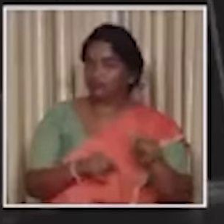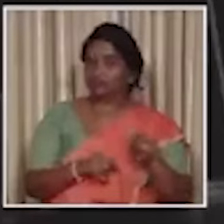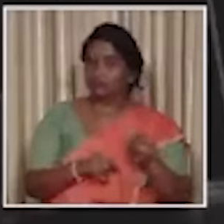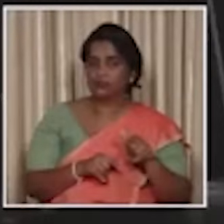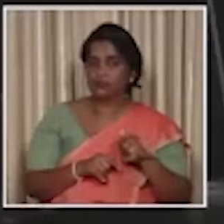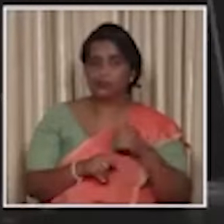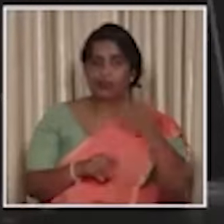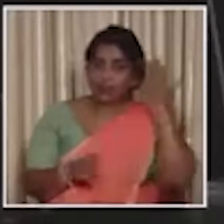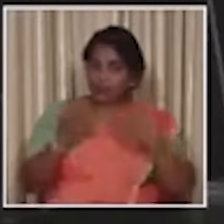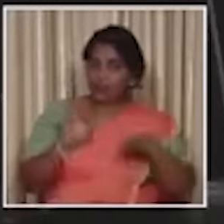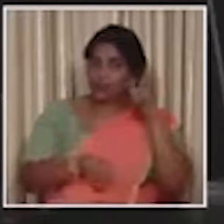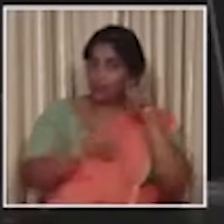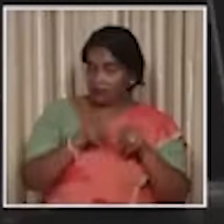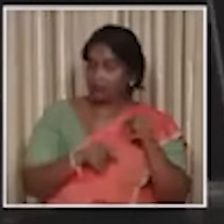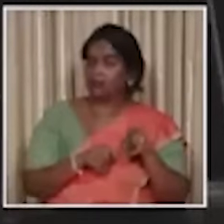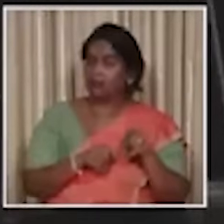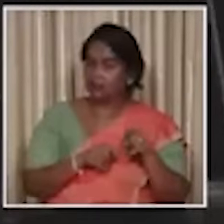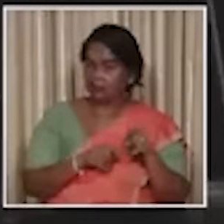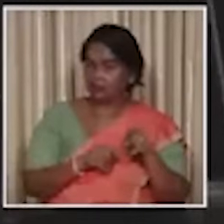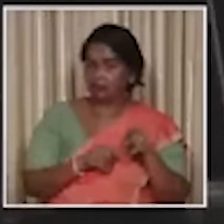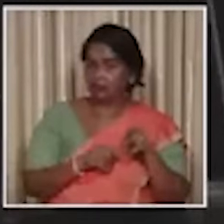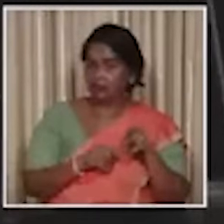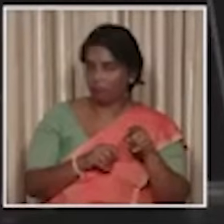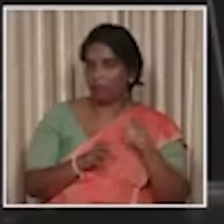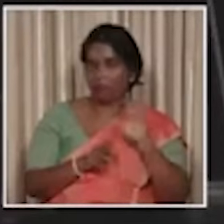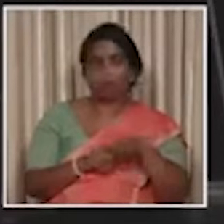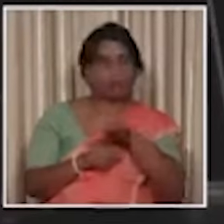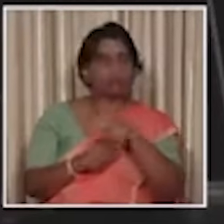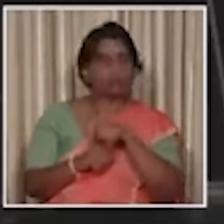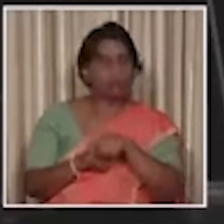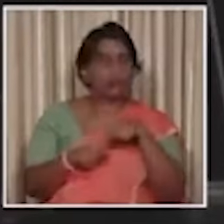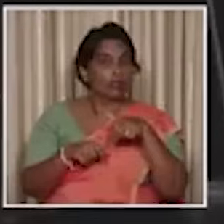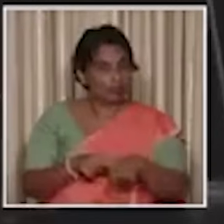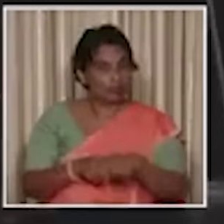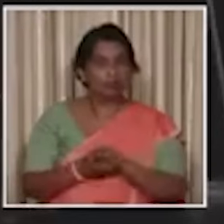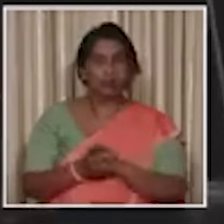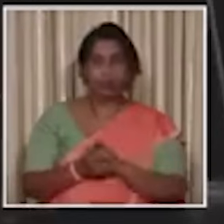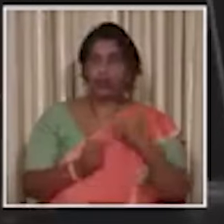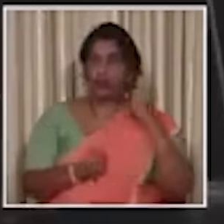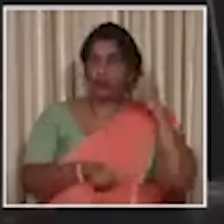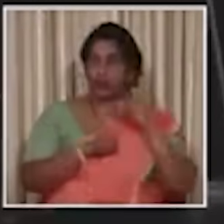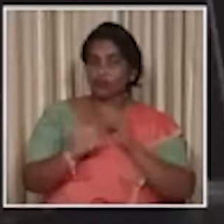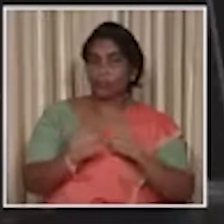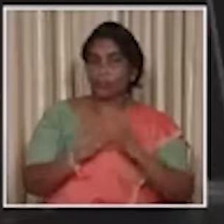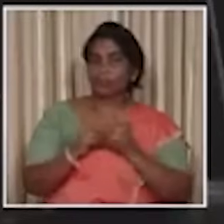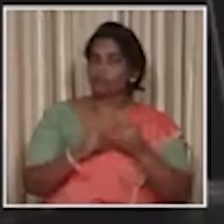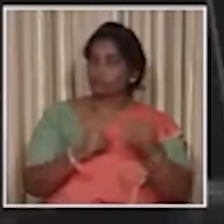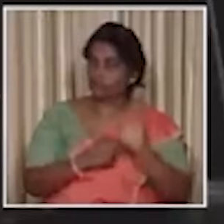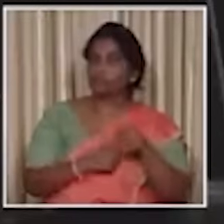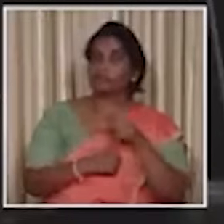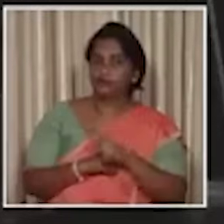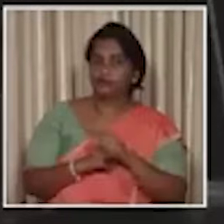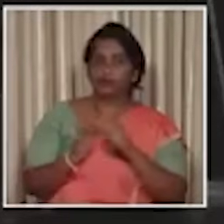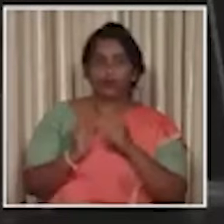உள்ளன. வடக்கு கிழக்கில் உள்ள 27 மாவீரர் துயிலும் இல்லங்களில் யாழ்ப்பாண மாவட்டத்தின் கொடிகாமம், எள்ளங்குளம், கோப்பாய்